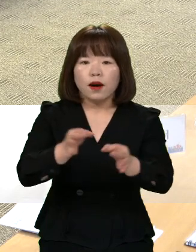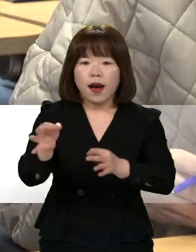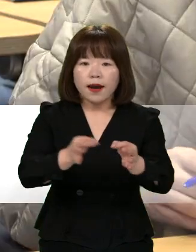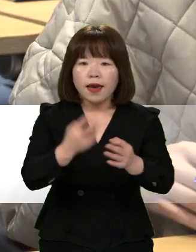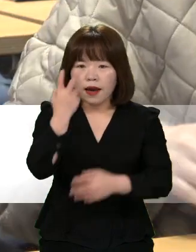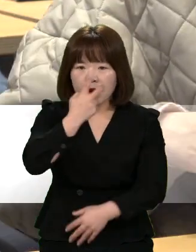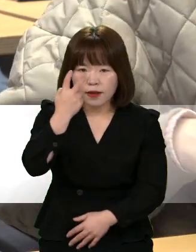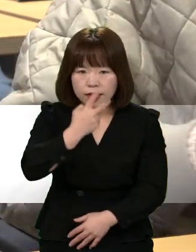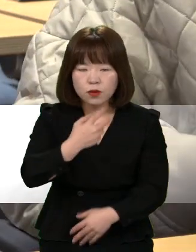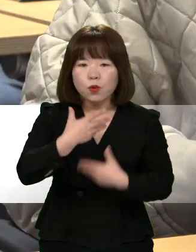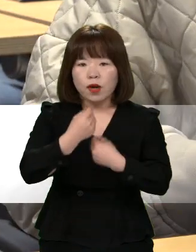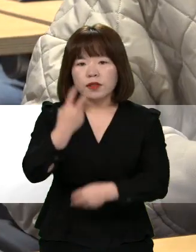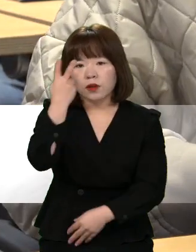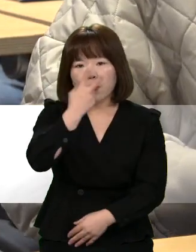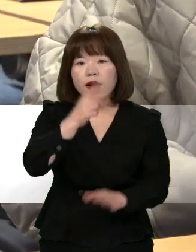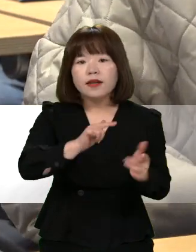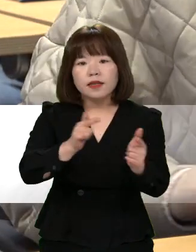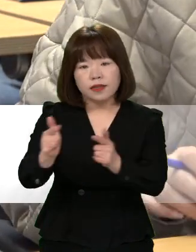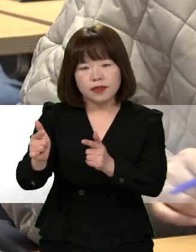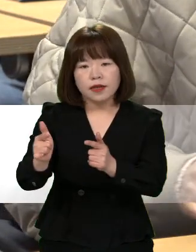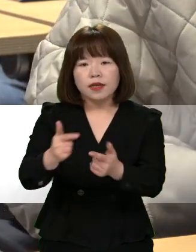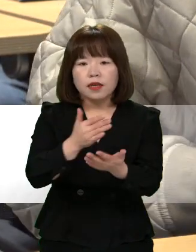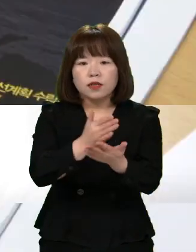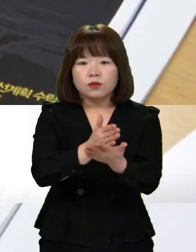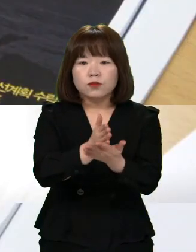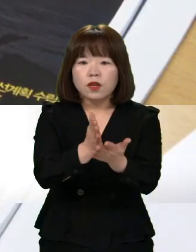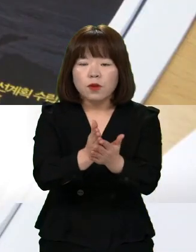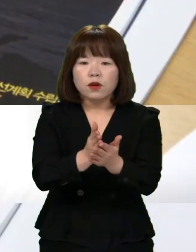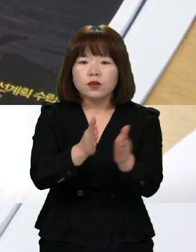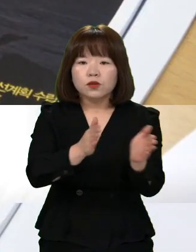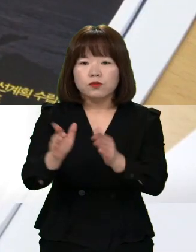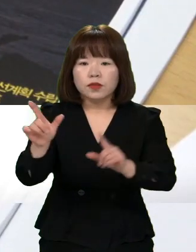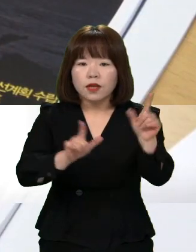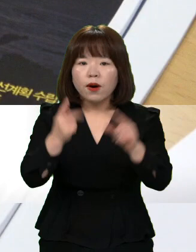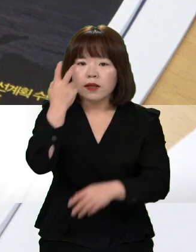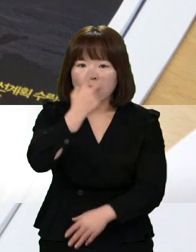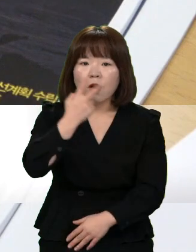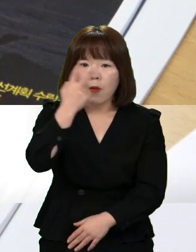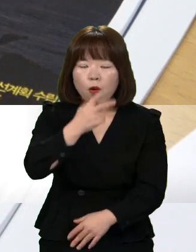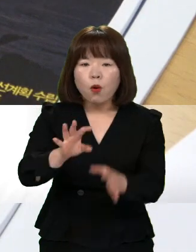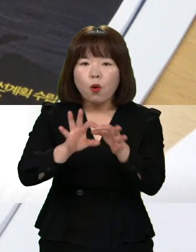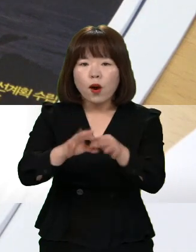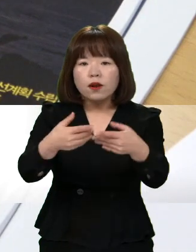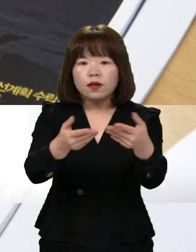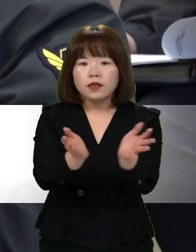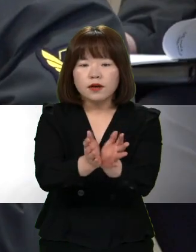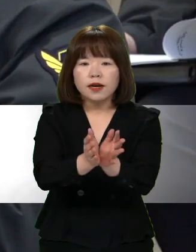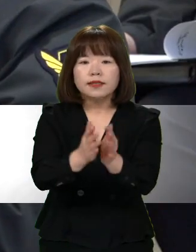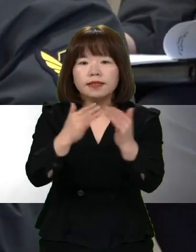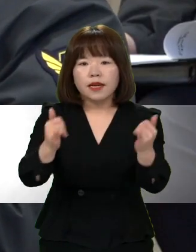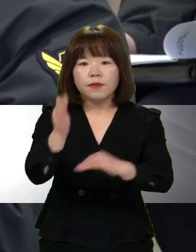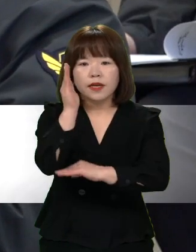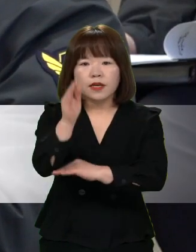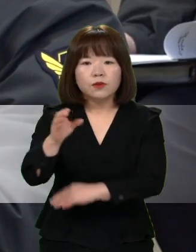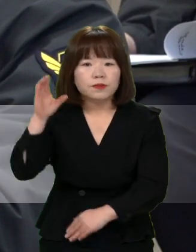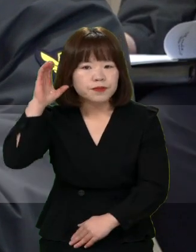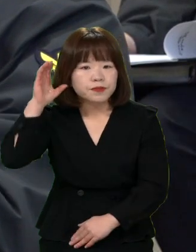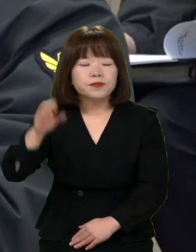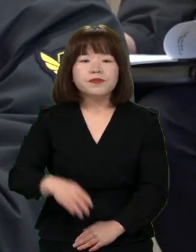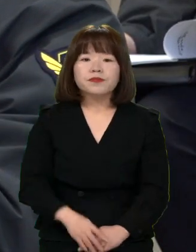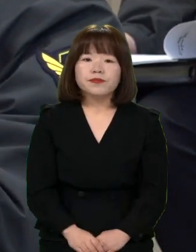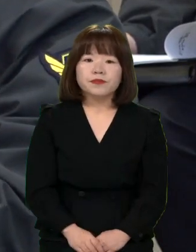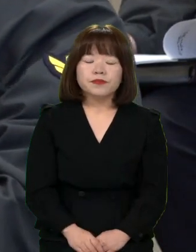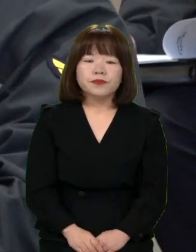단속 해마지 명소 안전 관리 등 분야별 준비 상황을 점검했으며 유관기관 관계자들의 의견도